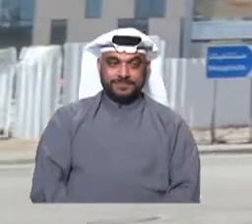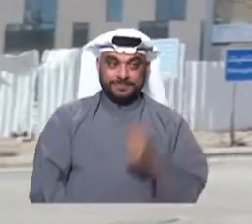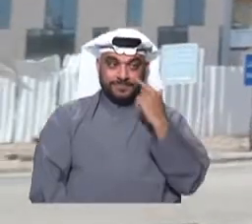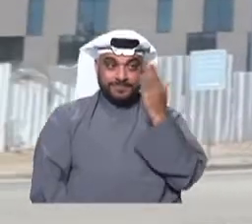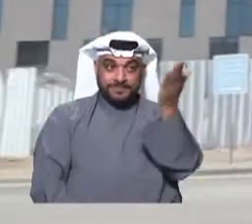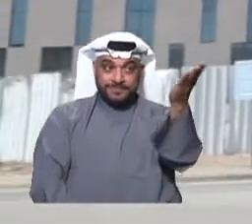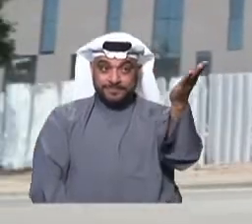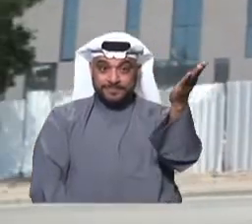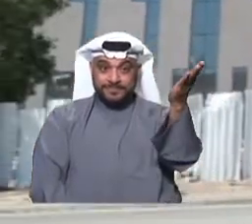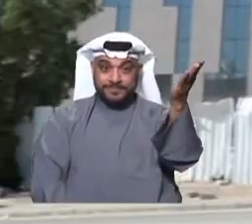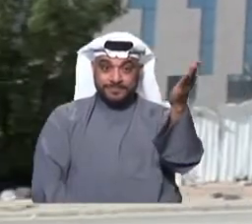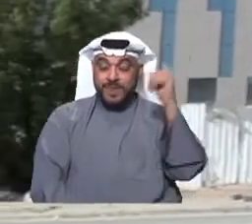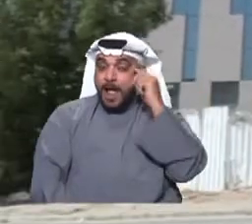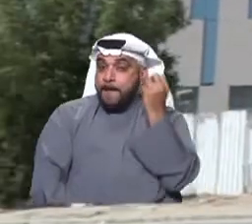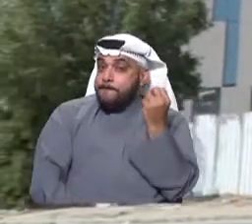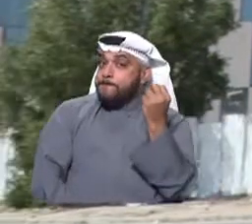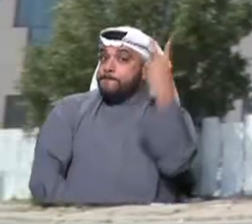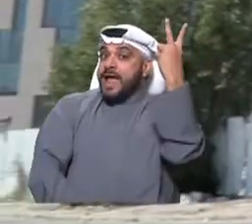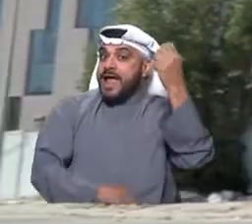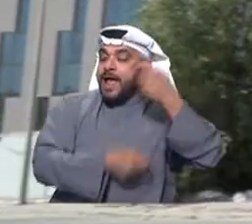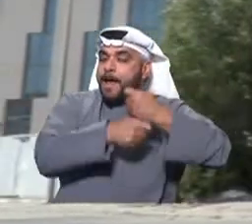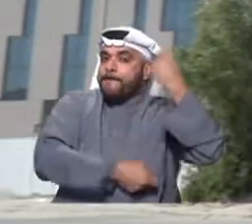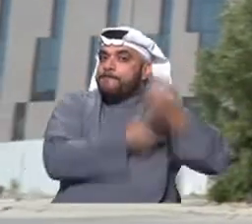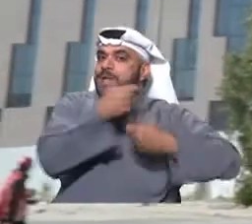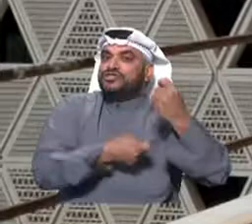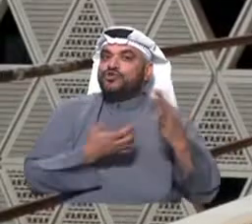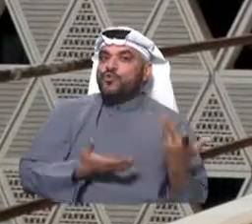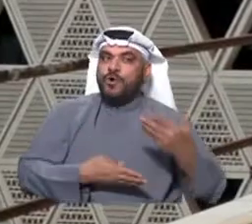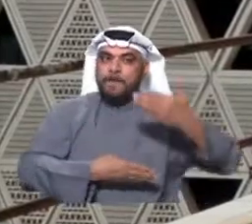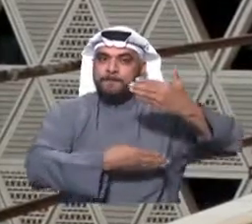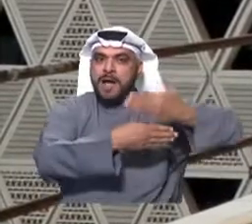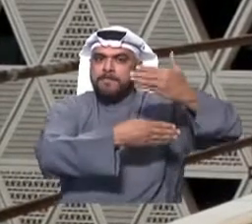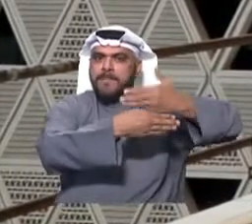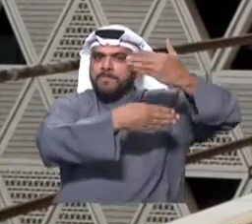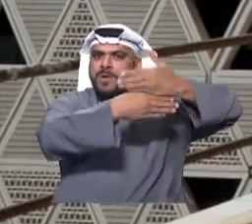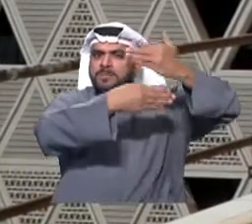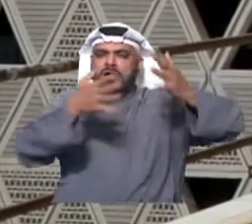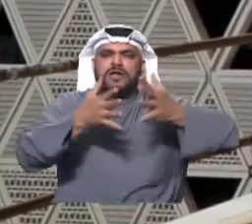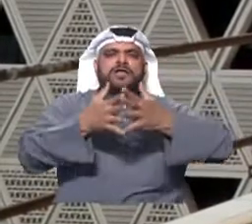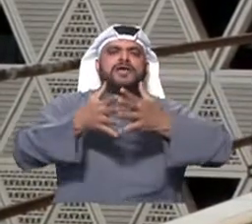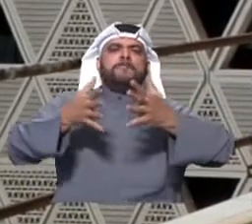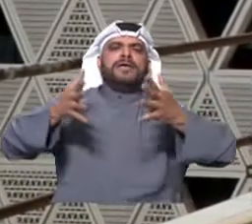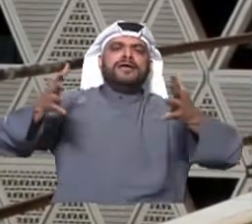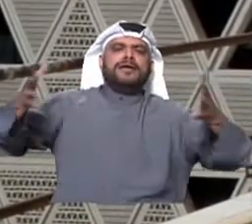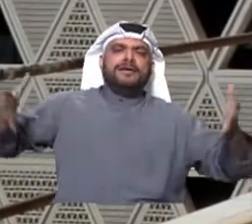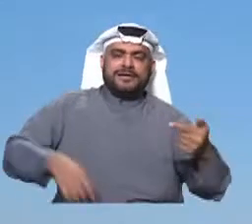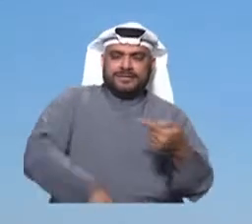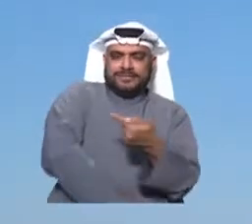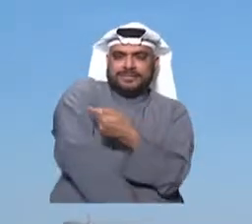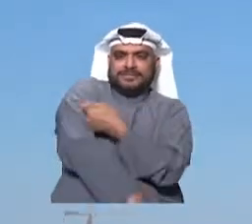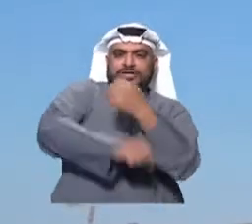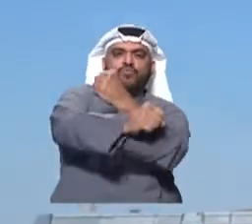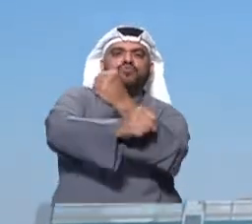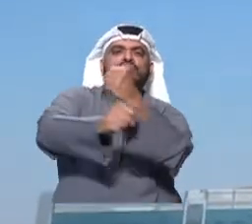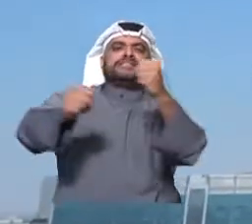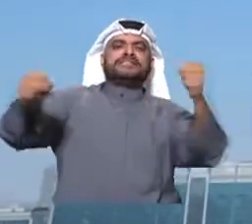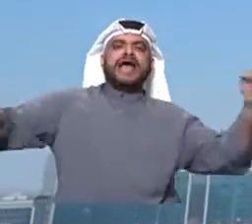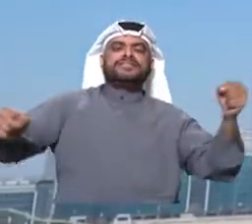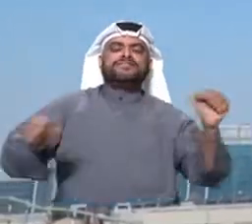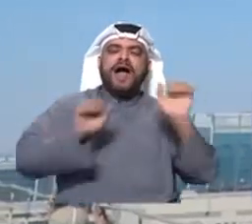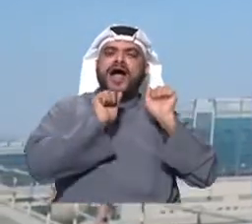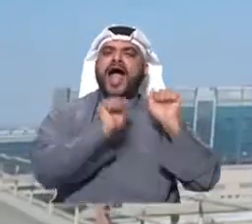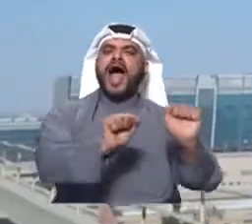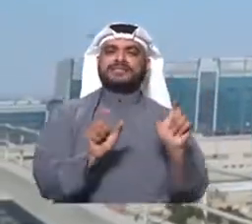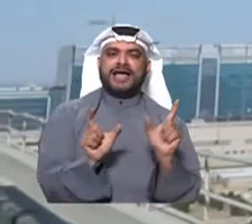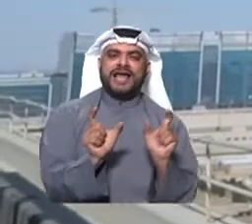مشروع مركز الكويت لمكافحة السرطان أحد المشاريع الضخمة التي تطلع بها وزارة الصحة، وذلك ضمن رؤية كويت